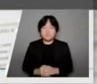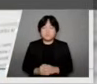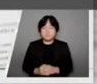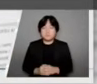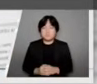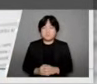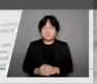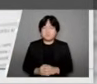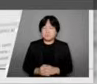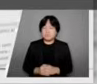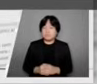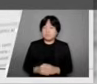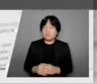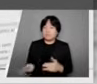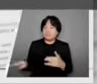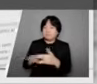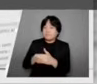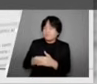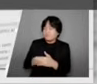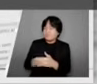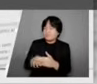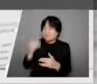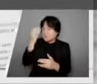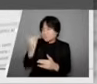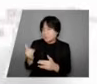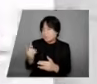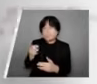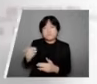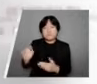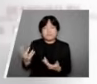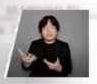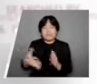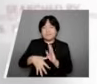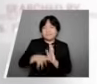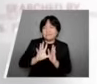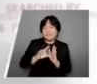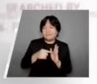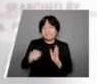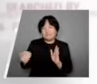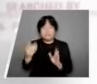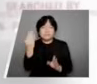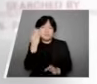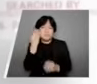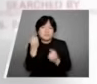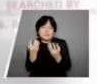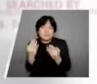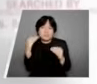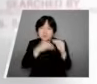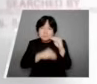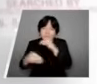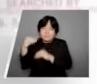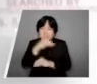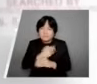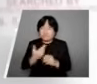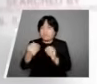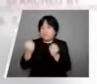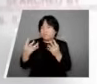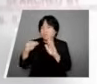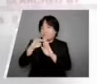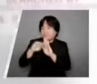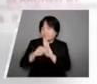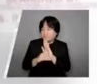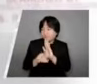sa COC. Dahil sa investigasyon ng COMELEC at NBI, lumalabas na iisa ang fingerprints ni Guo at ng Chinese na